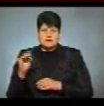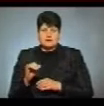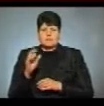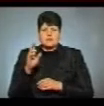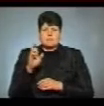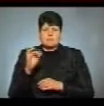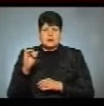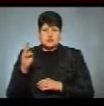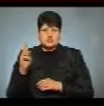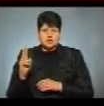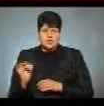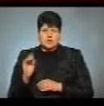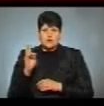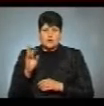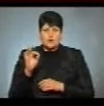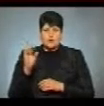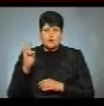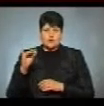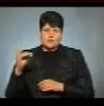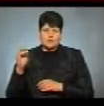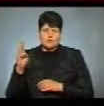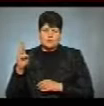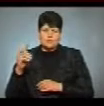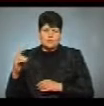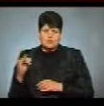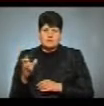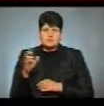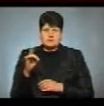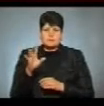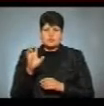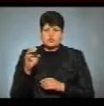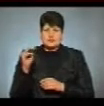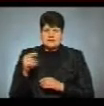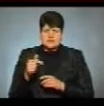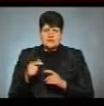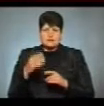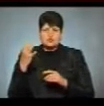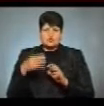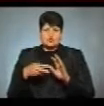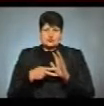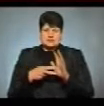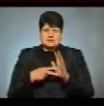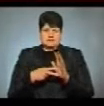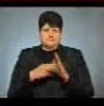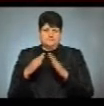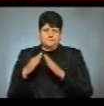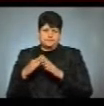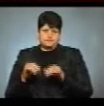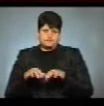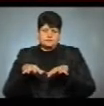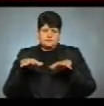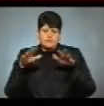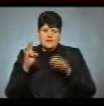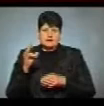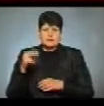Ценів, Потік. У Бережанському районі сума збитків 500 тисяч гривень. Підтоплені 47 обійств в селах Летятин, Саранчуки,